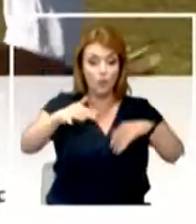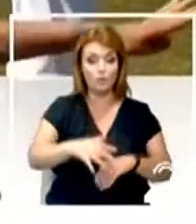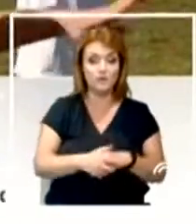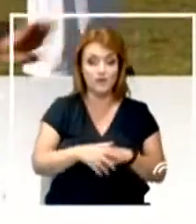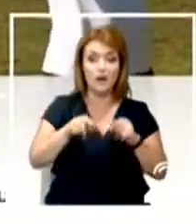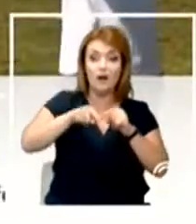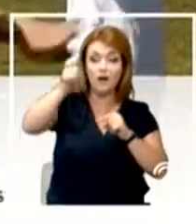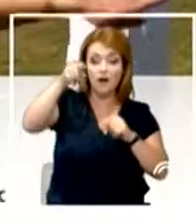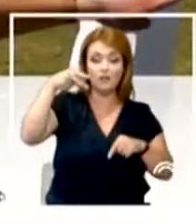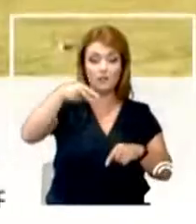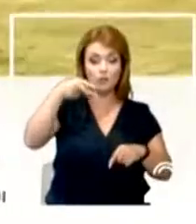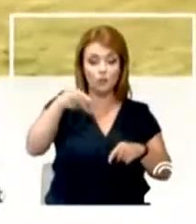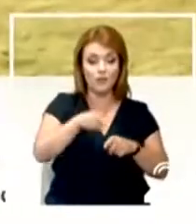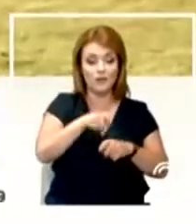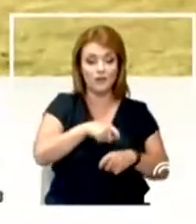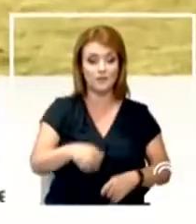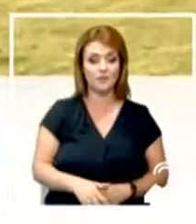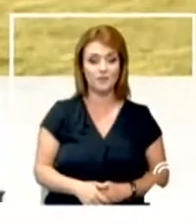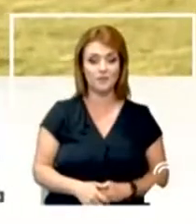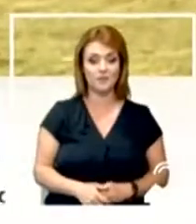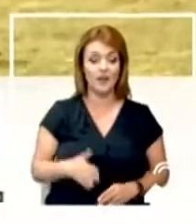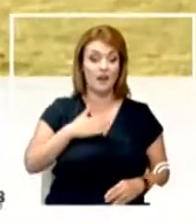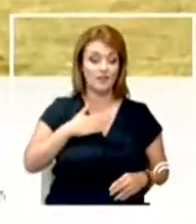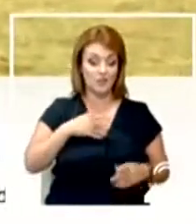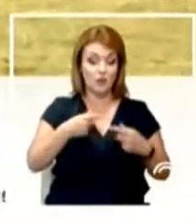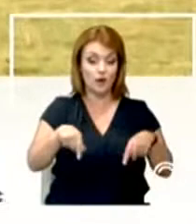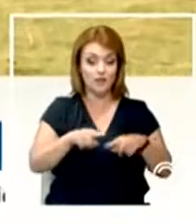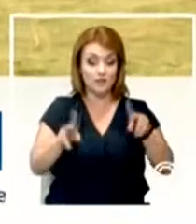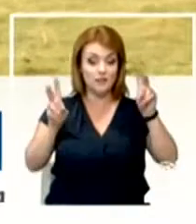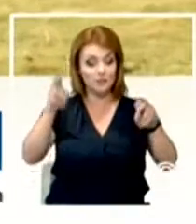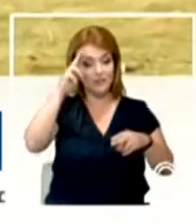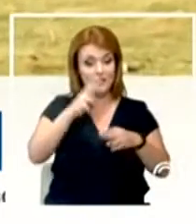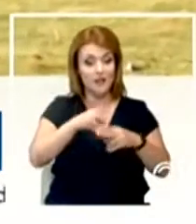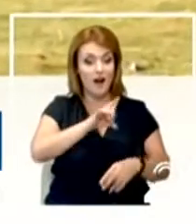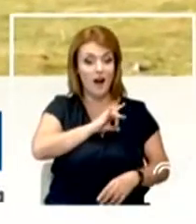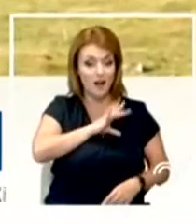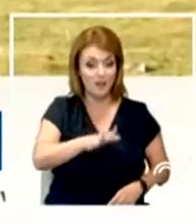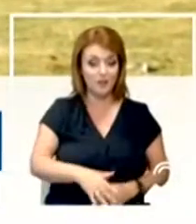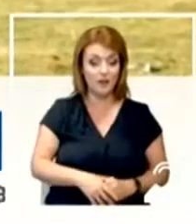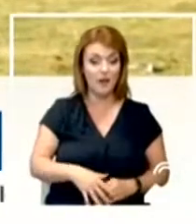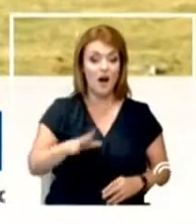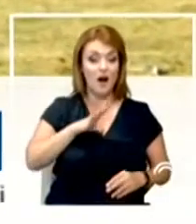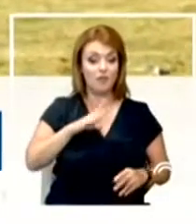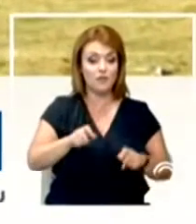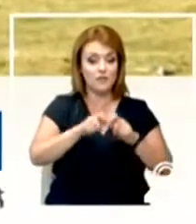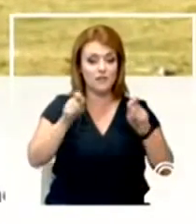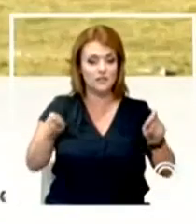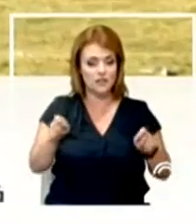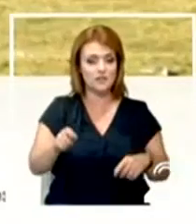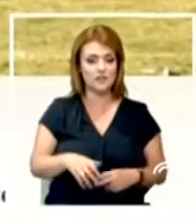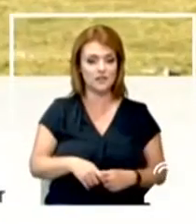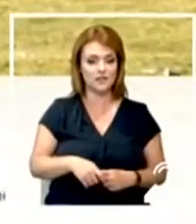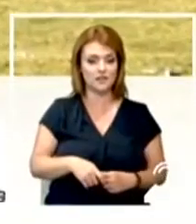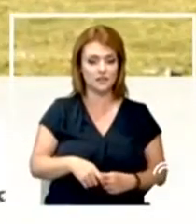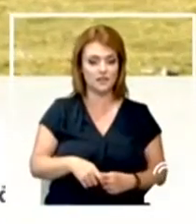de kilometri sud de Sofia. Vianotu Bratstvo, toa e vsăjnos să-ți dea denut ucitele Petr Denov. Интересното тази